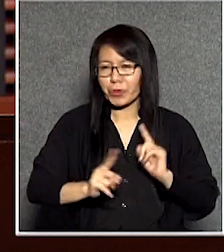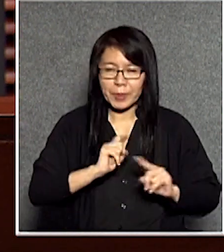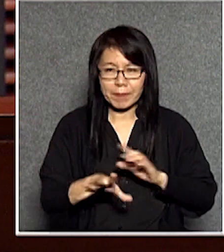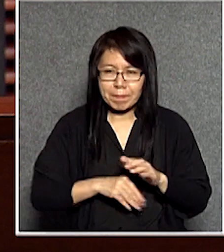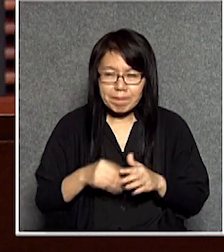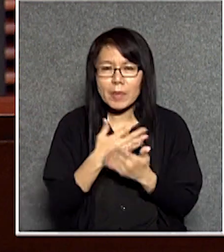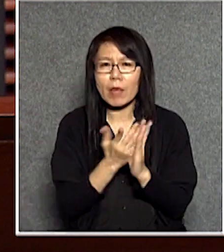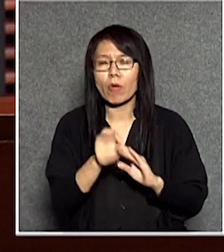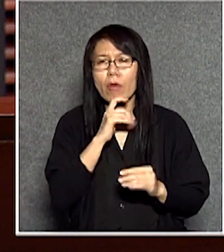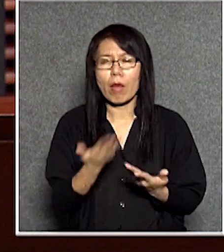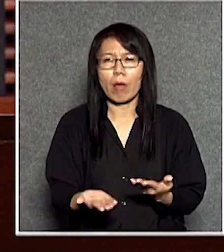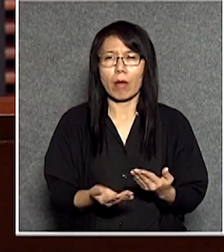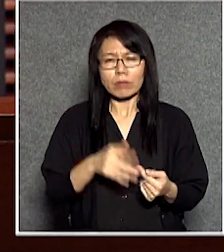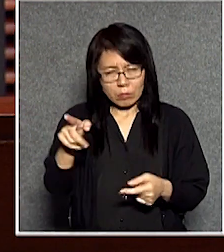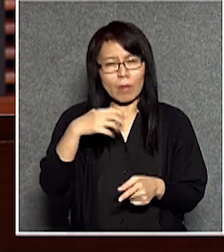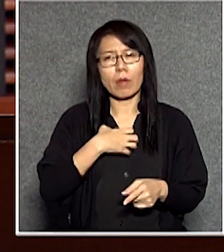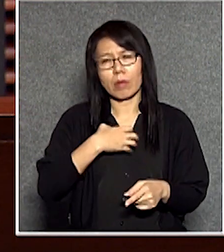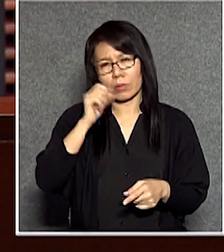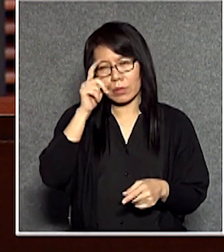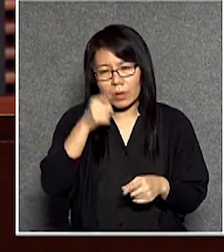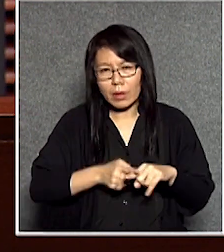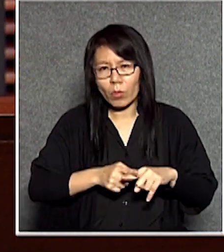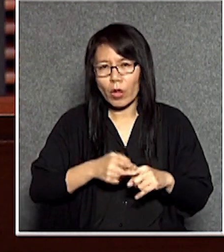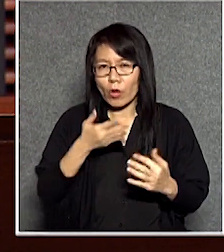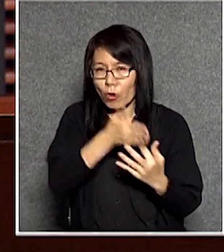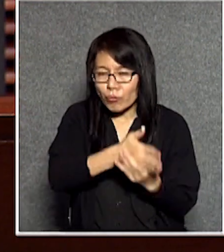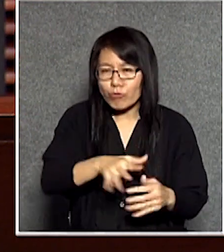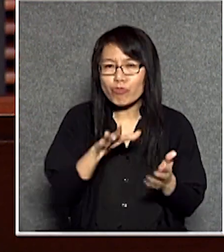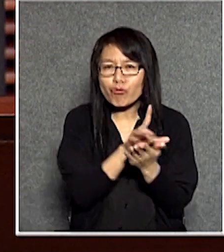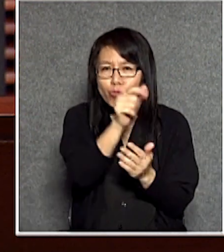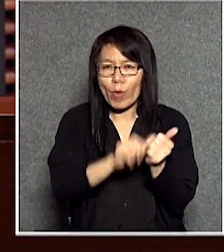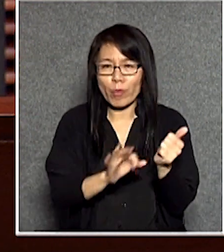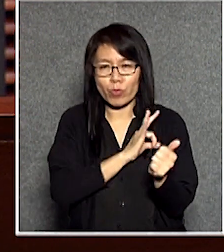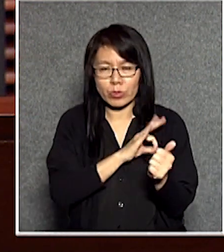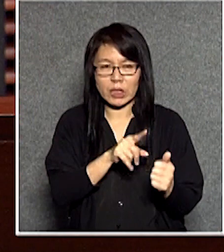其實這又難怪他會覺得干預專責委員會的調查並無錯。